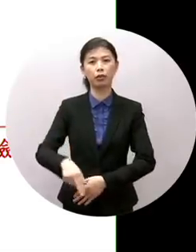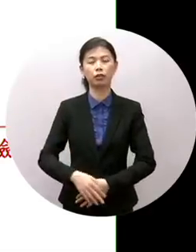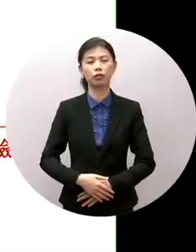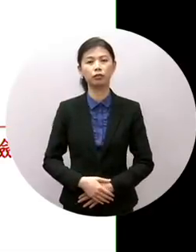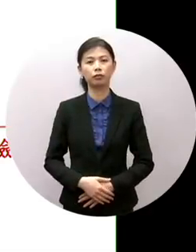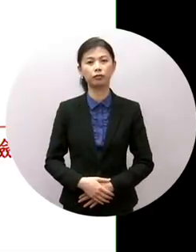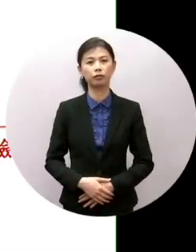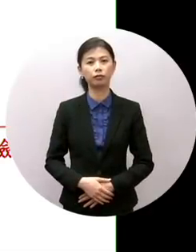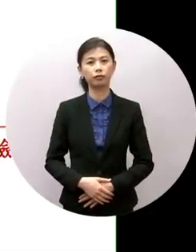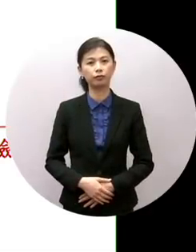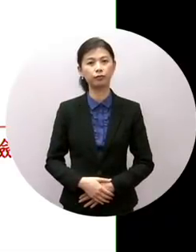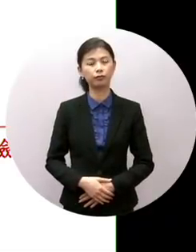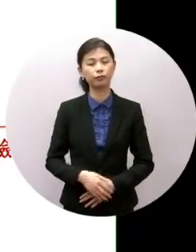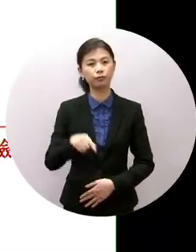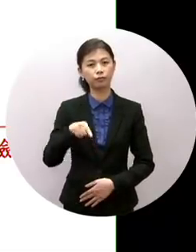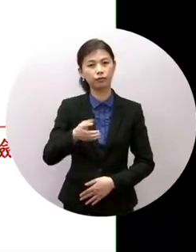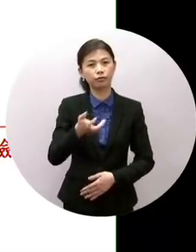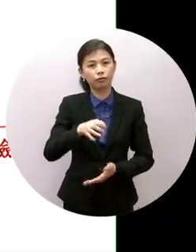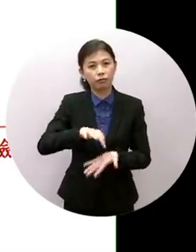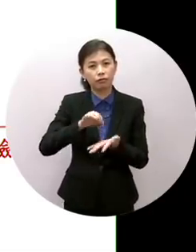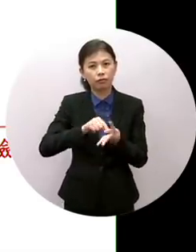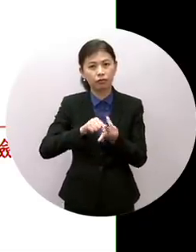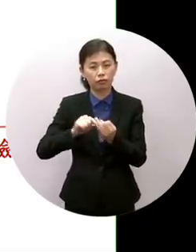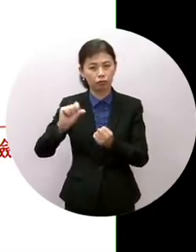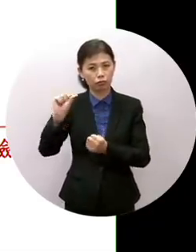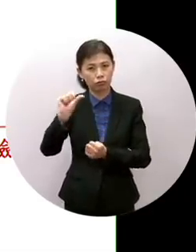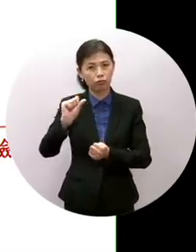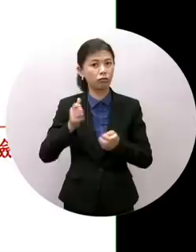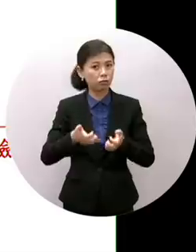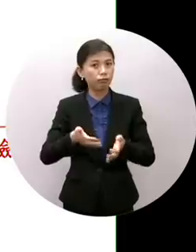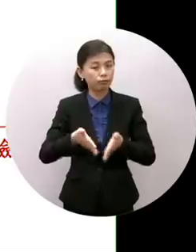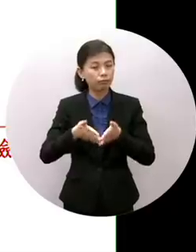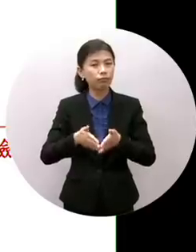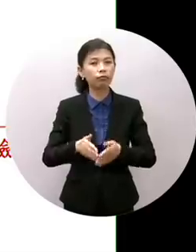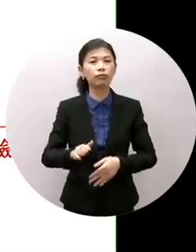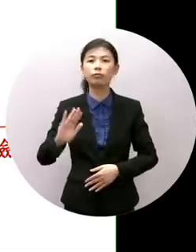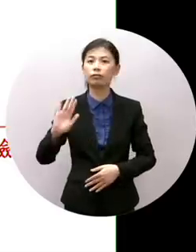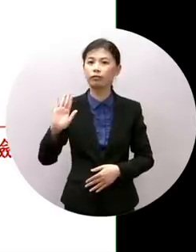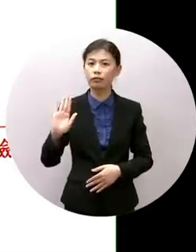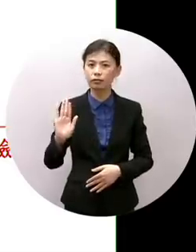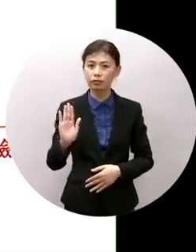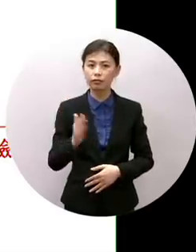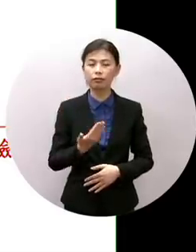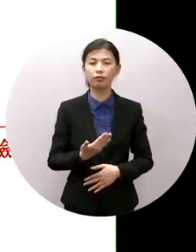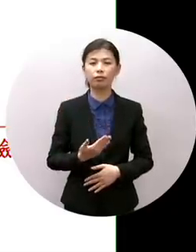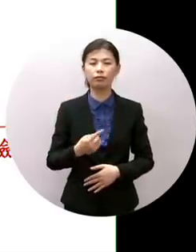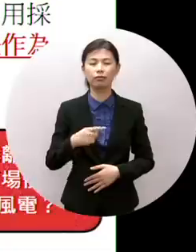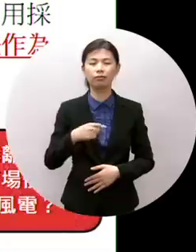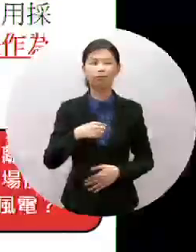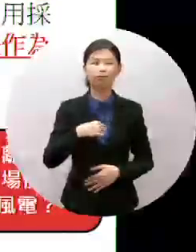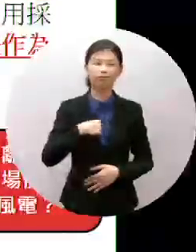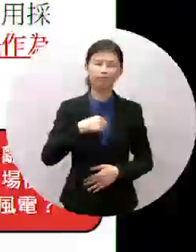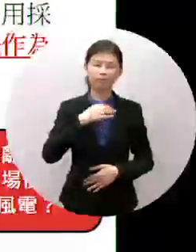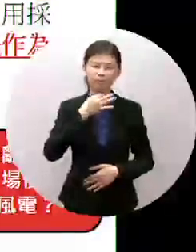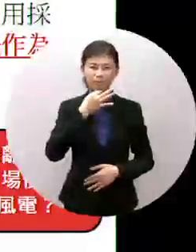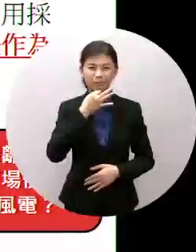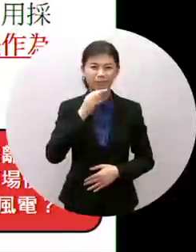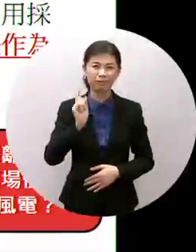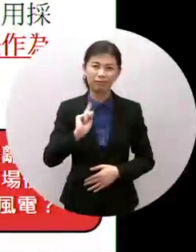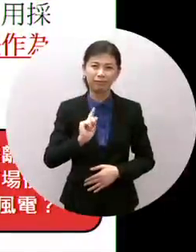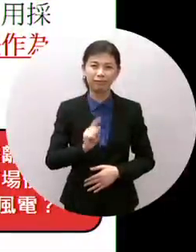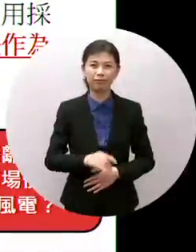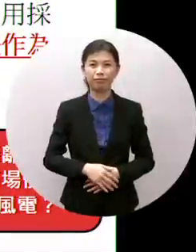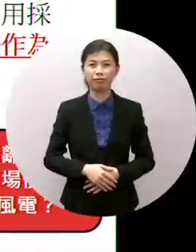电市场嘛，对吧？ 有 这5个是非常重要的。但是呢，我现在最怕的就是我